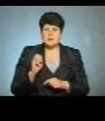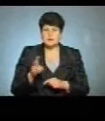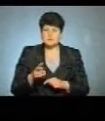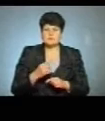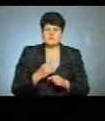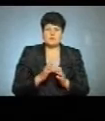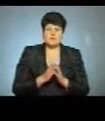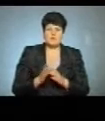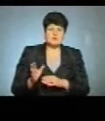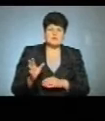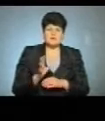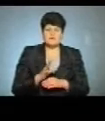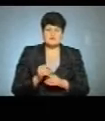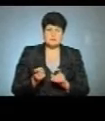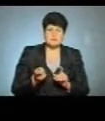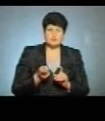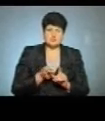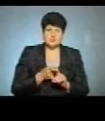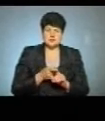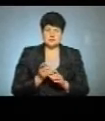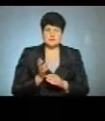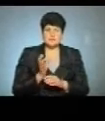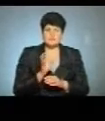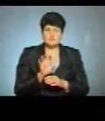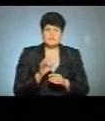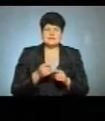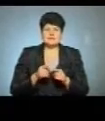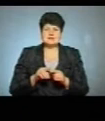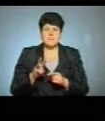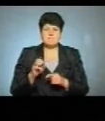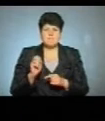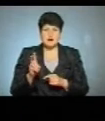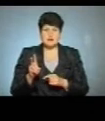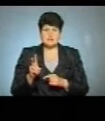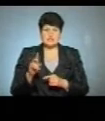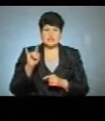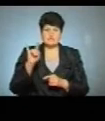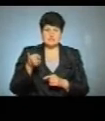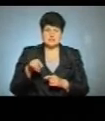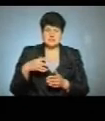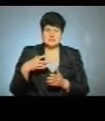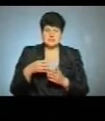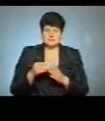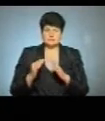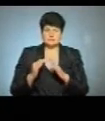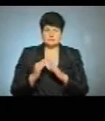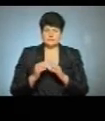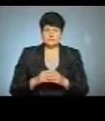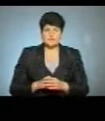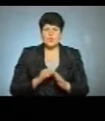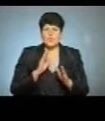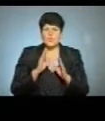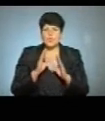всіх прилучитися і виставити цей мак на вікні своєї будівлі. На